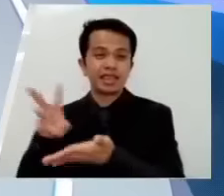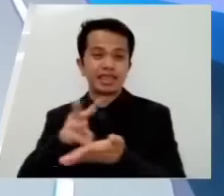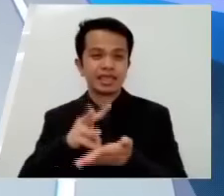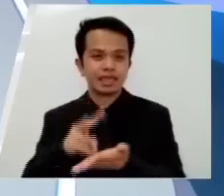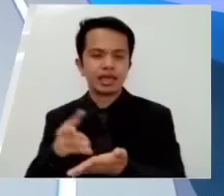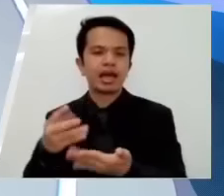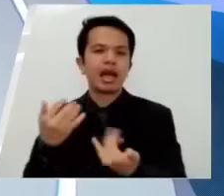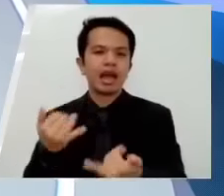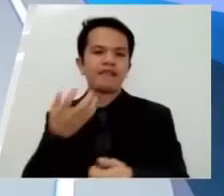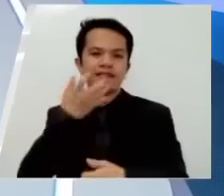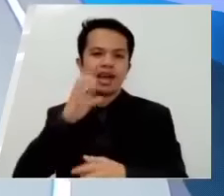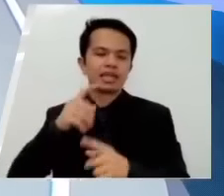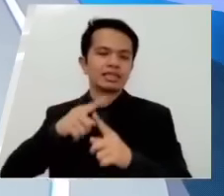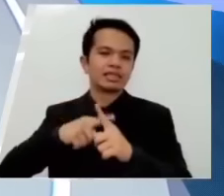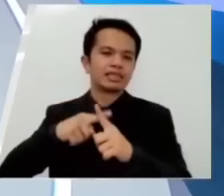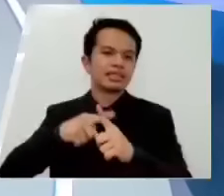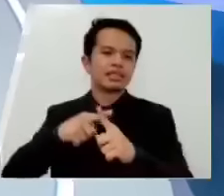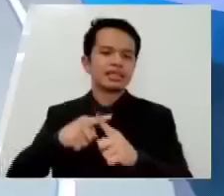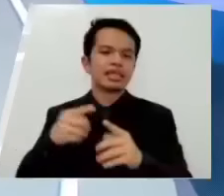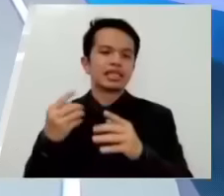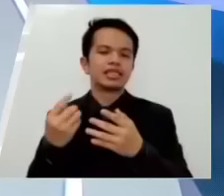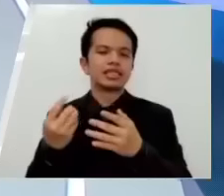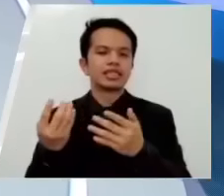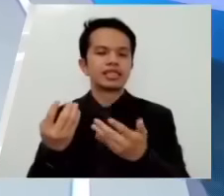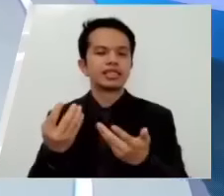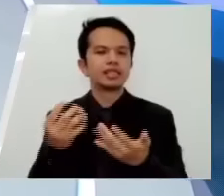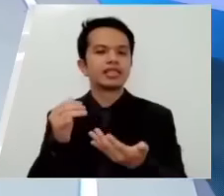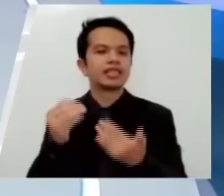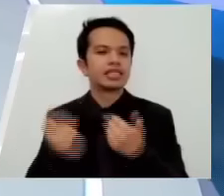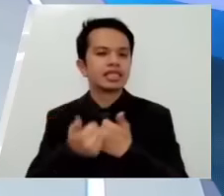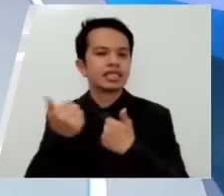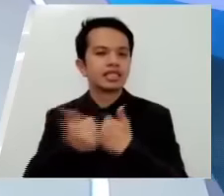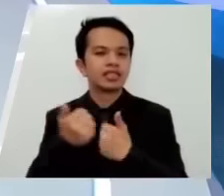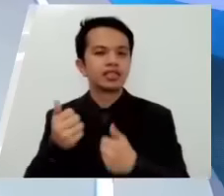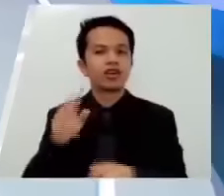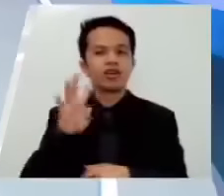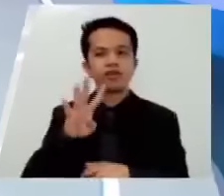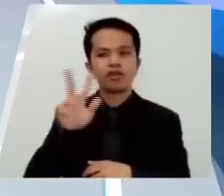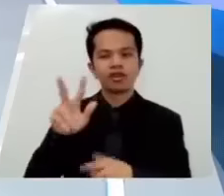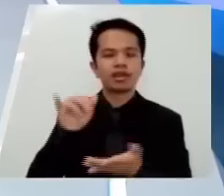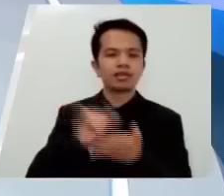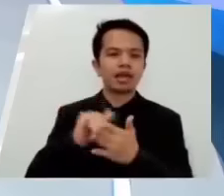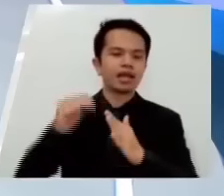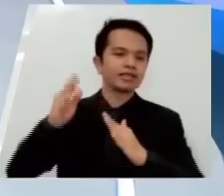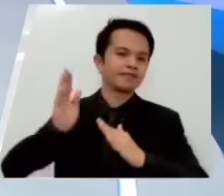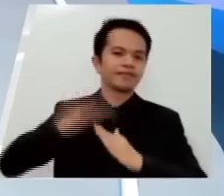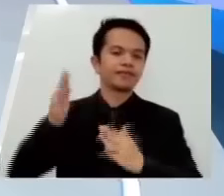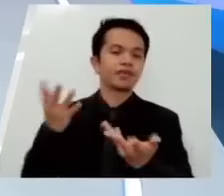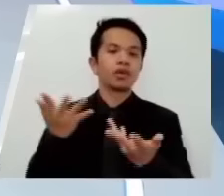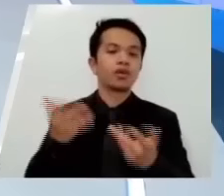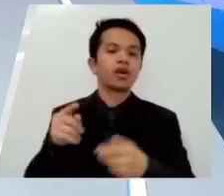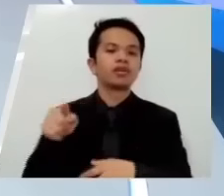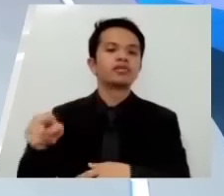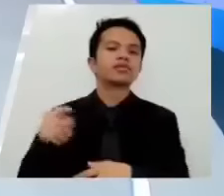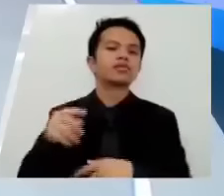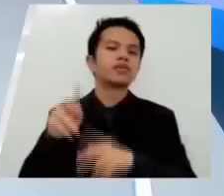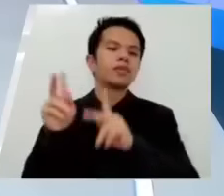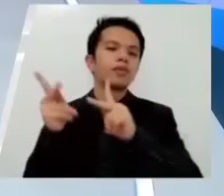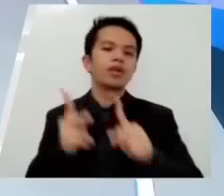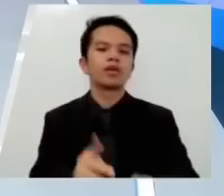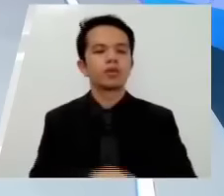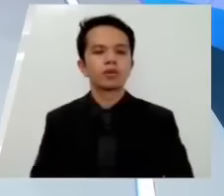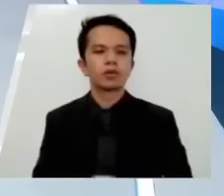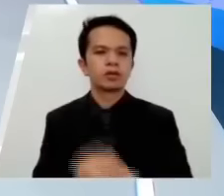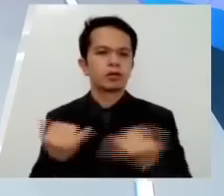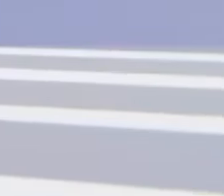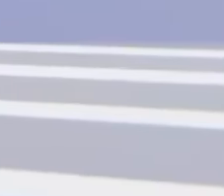index. Pinakamataas ang 46 degrees Celsius heat index sa Aborlan, Palawan. Saksi,